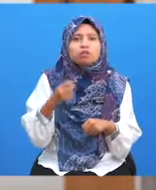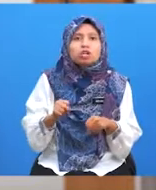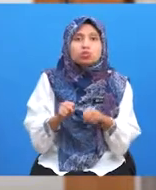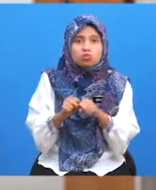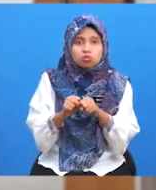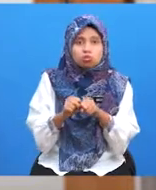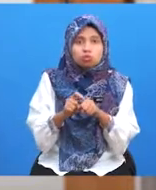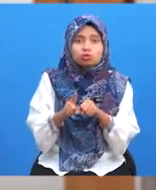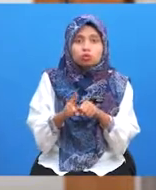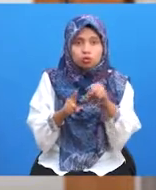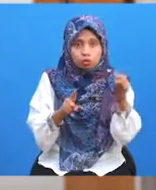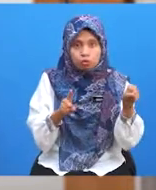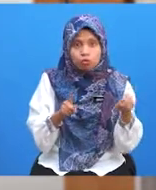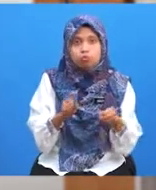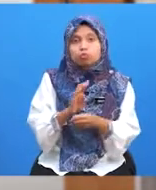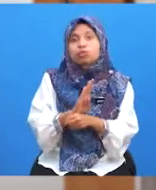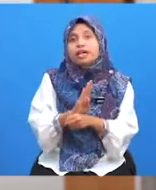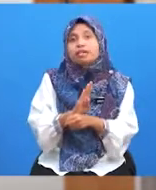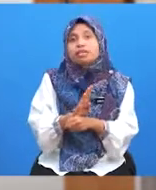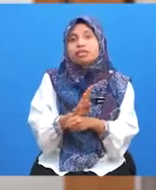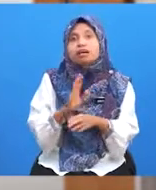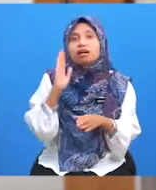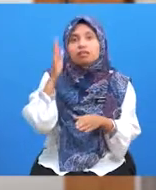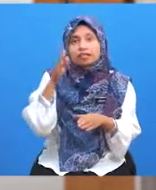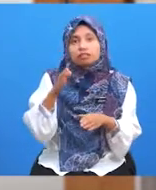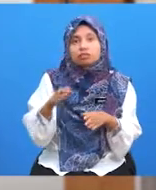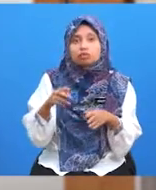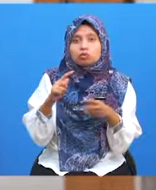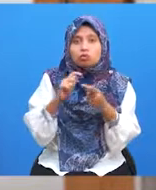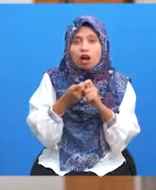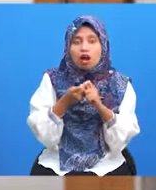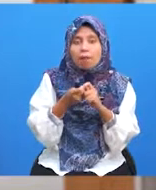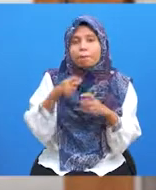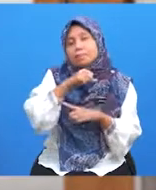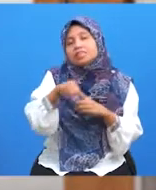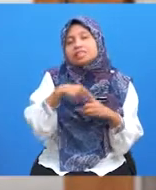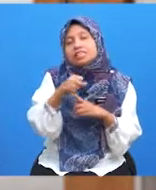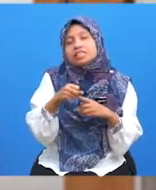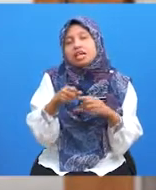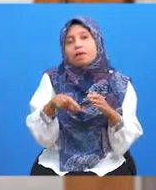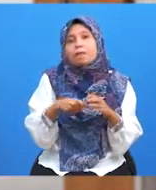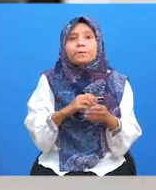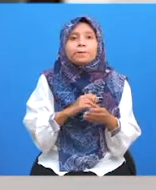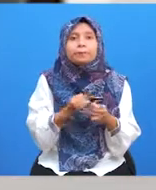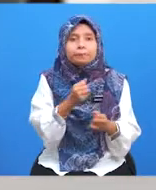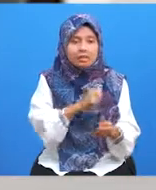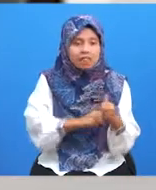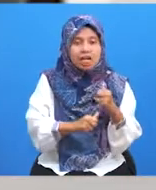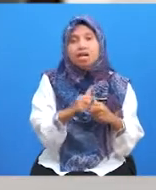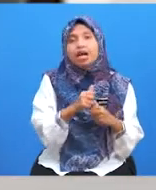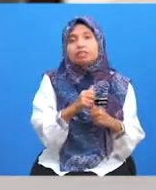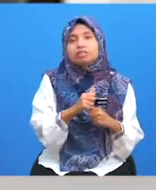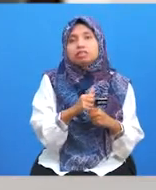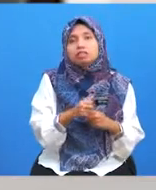memberikan kesan kepada tren meningkat dalam persekitaran pernyataan masih